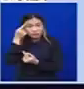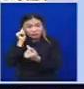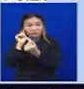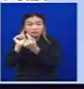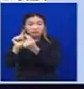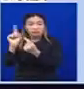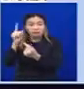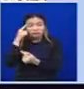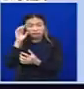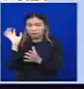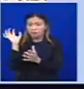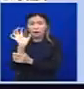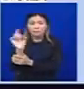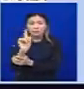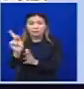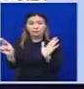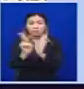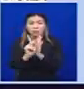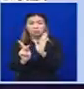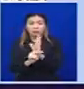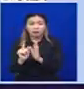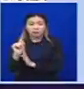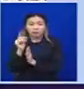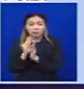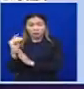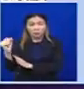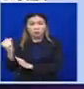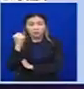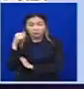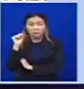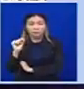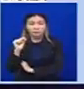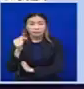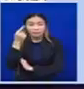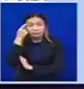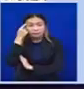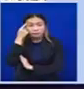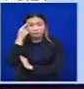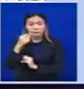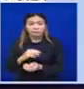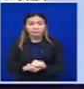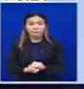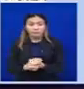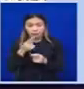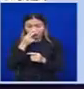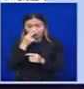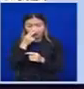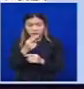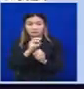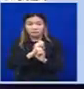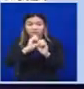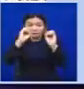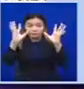นก็คือการบังคับใช้กฎหมายเขาต้องการจะเห็นการลงโทษอย่างชัดเจน